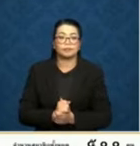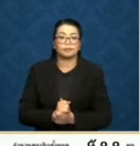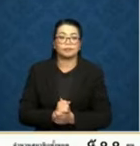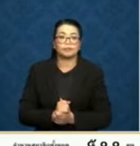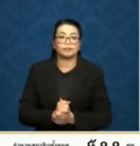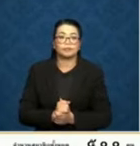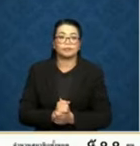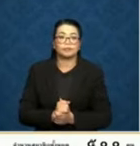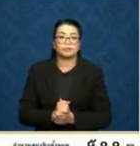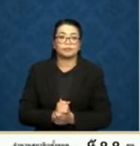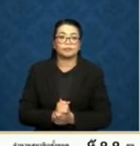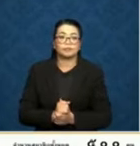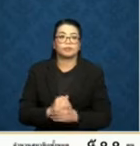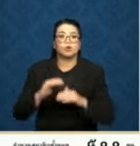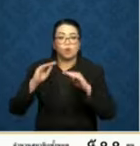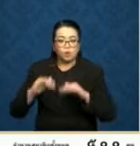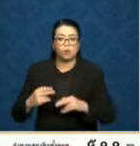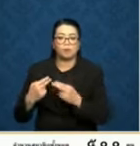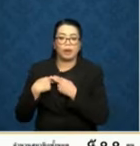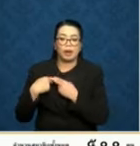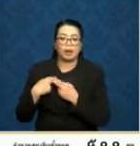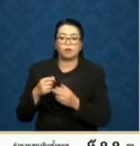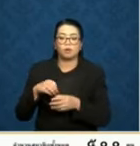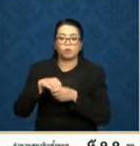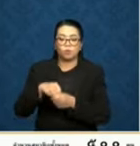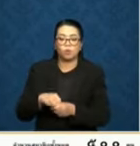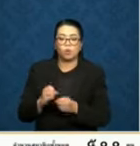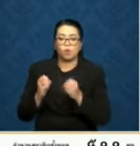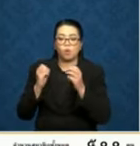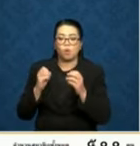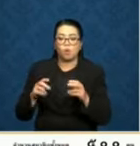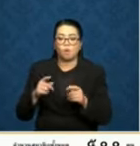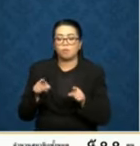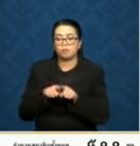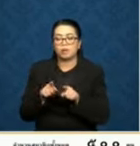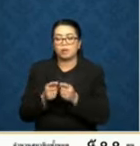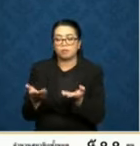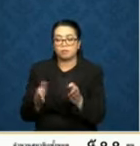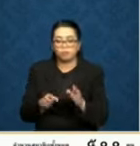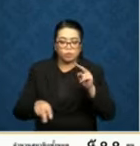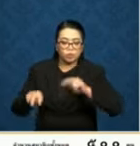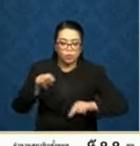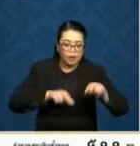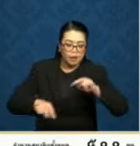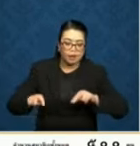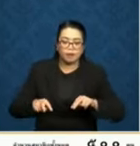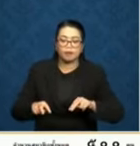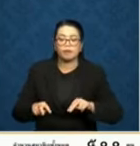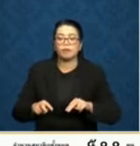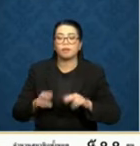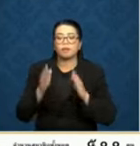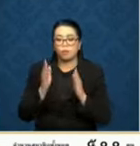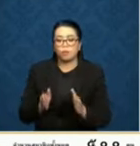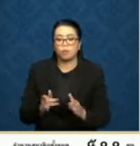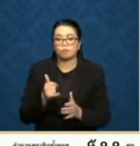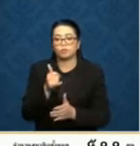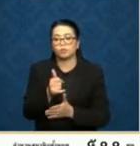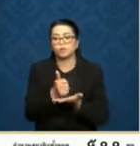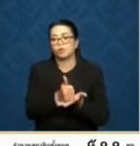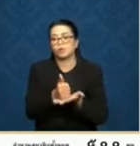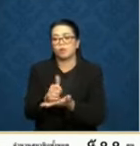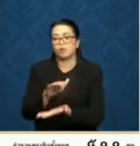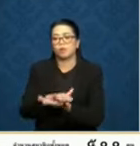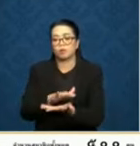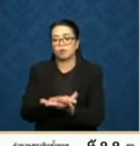ตีเพ่มพู trabajoที่ได้กระดูนารดพาระของคูงด้วยการจัดพลงไปให้กับทุกโงเรีนทขาดแค่นนอกจากนั้นครั